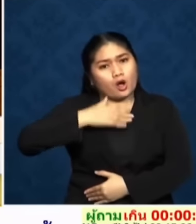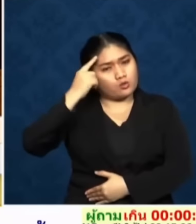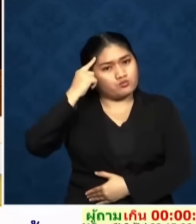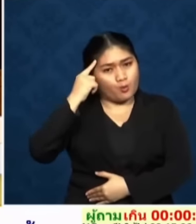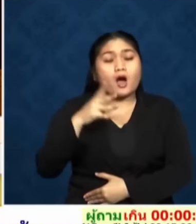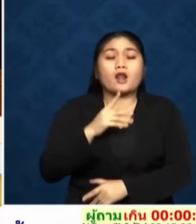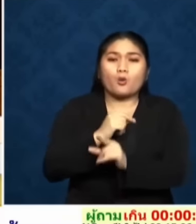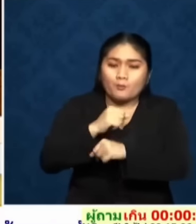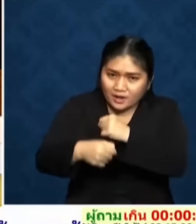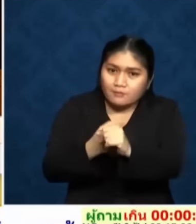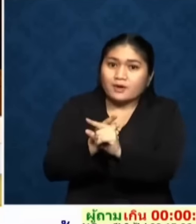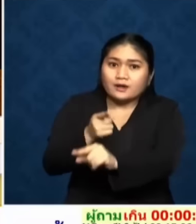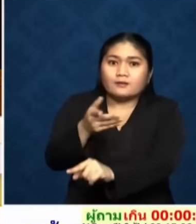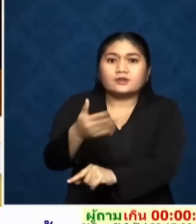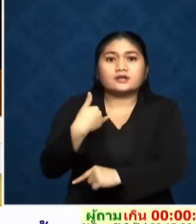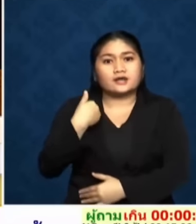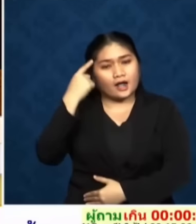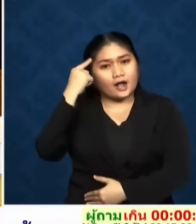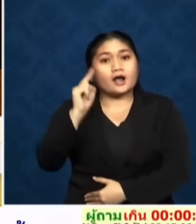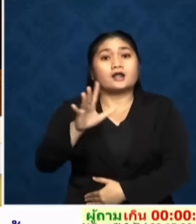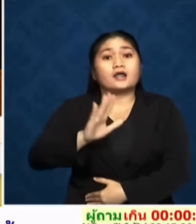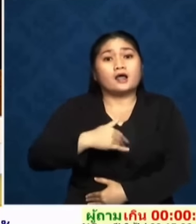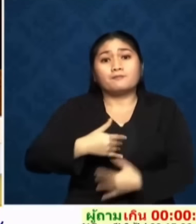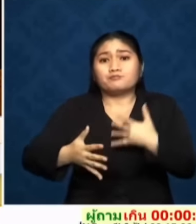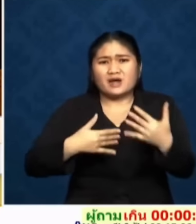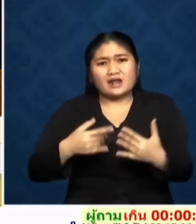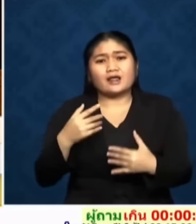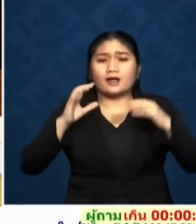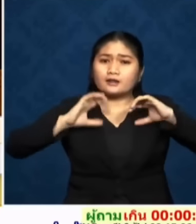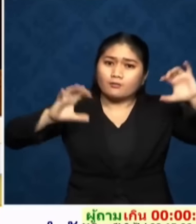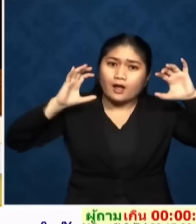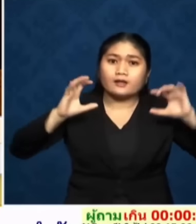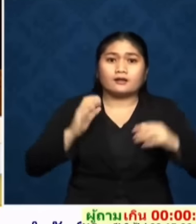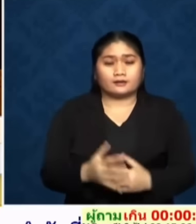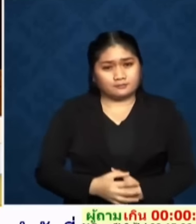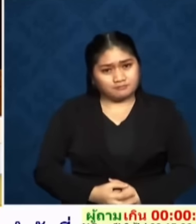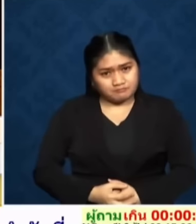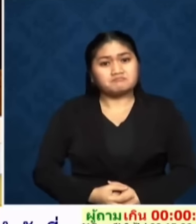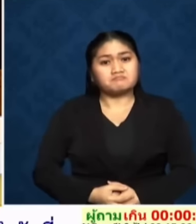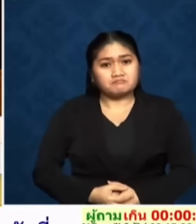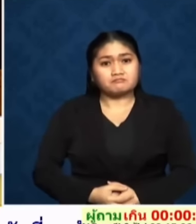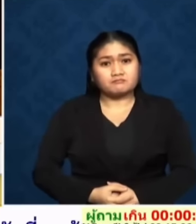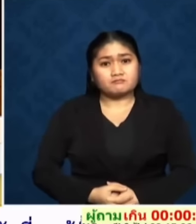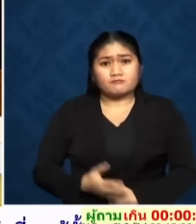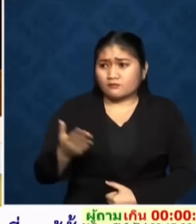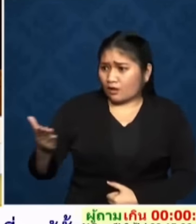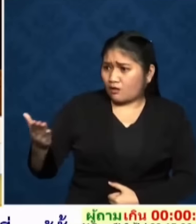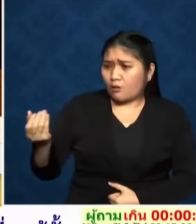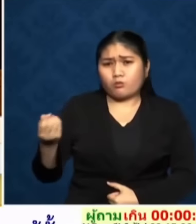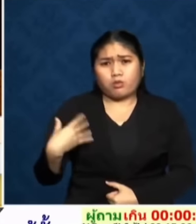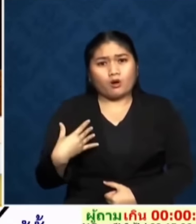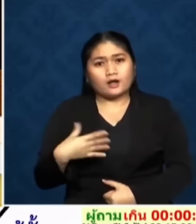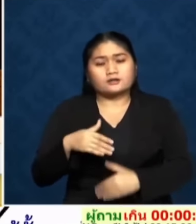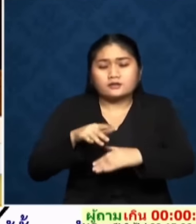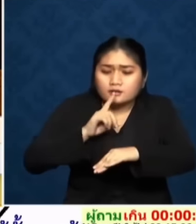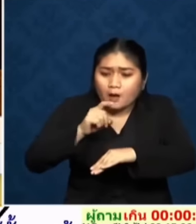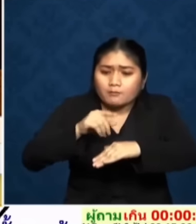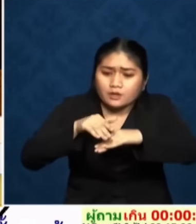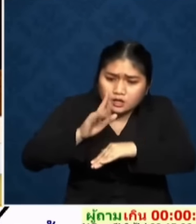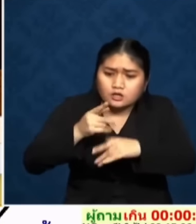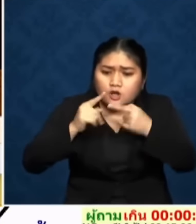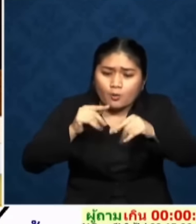ราปฏิบัติกันอย่างนี้ไม่ได้หมายความเปี้ยเปี้ยบางทีรัฐบาลตอบเกินหรือฝ่ายเราถางเกินก็ต้